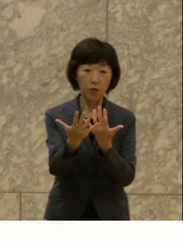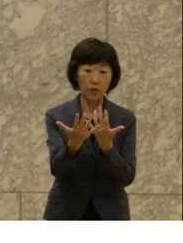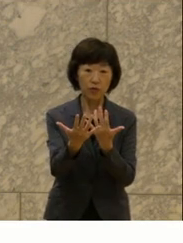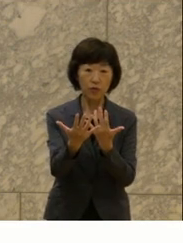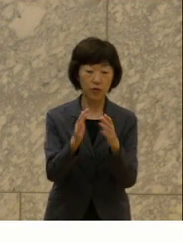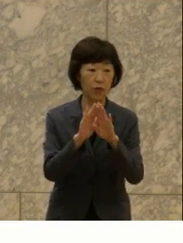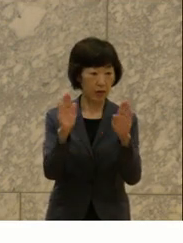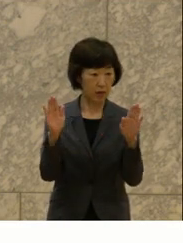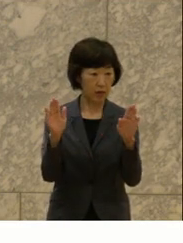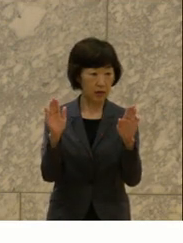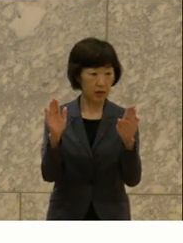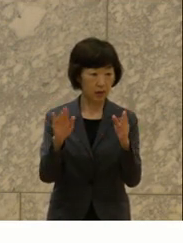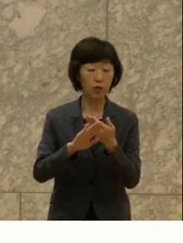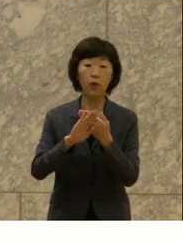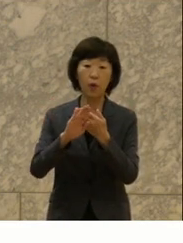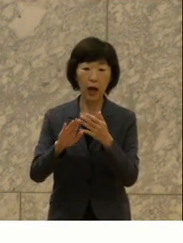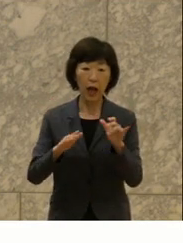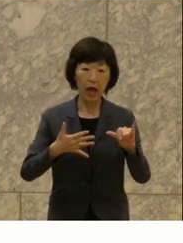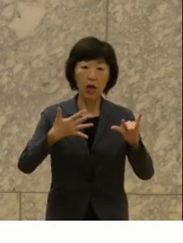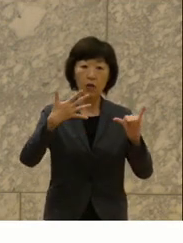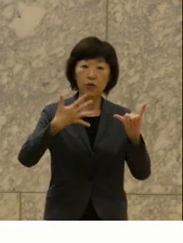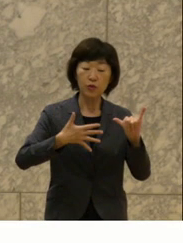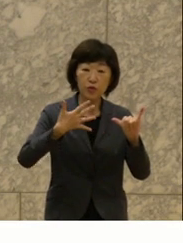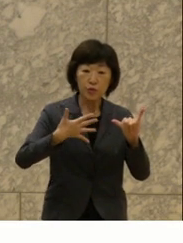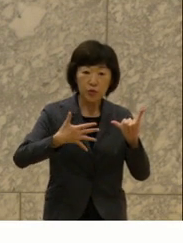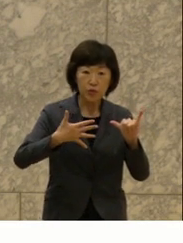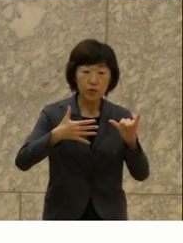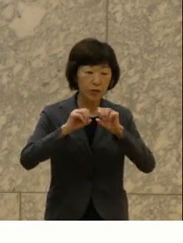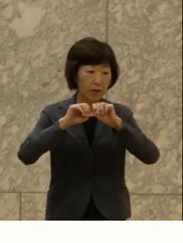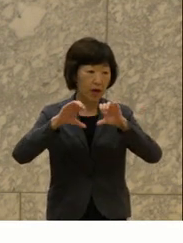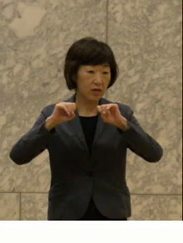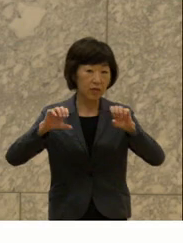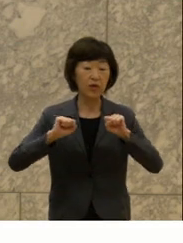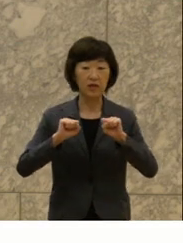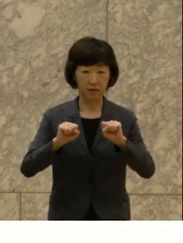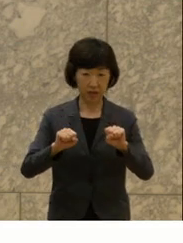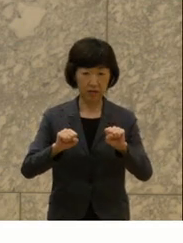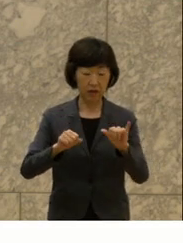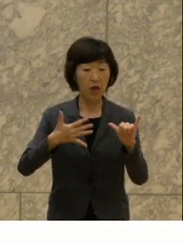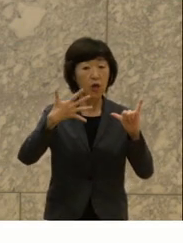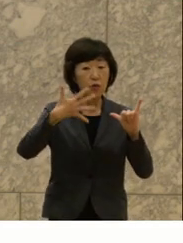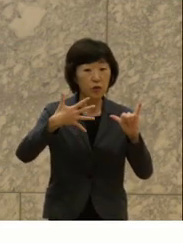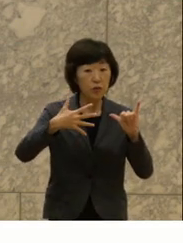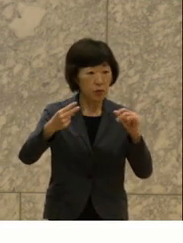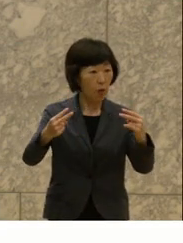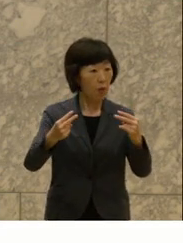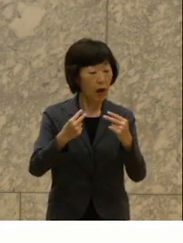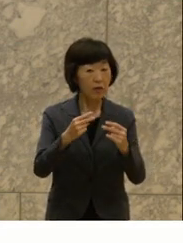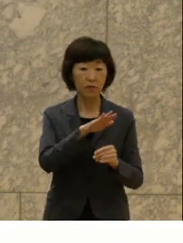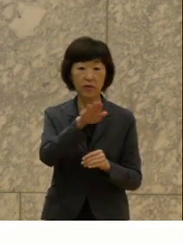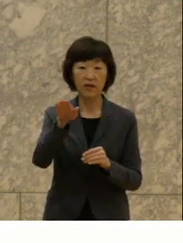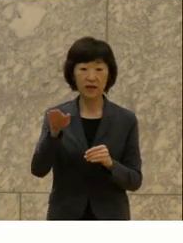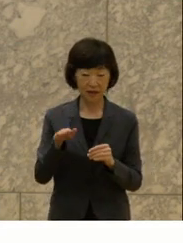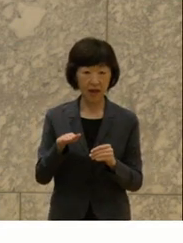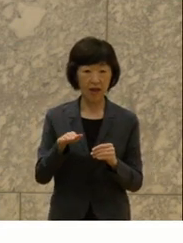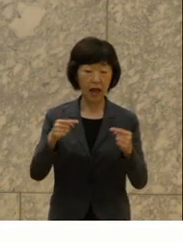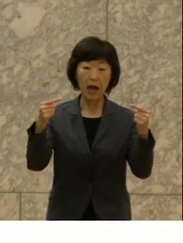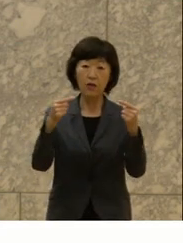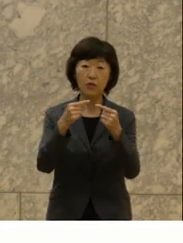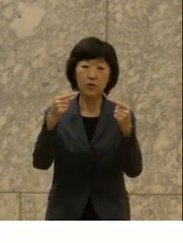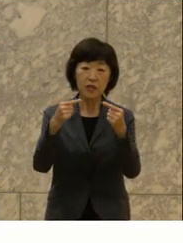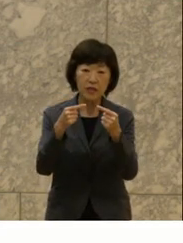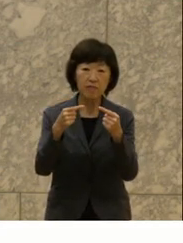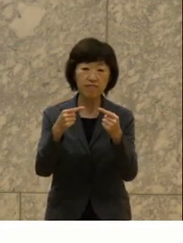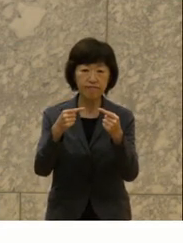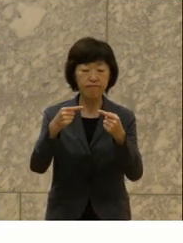同時にYouTubeによるライブ配信を行っていますYouTubeをご覧の皆様方通信環境の乱れ